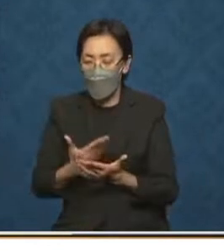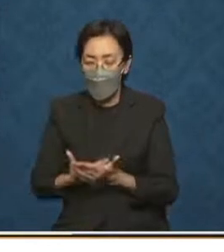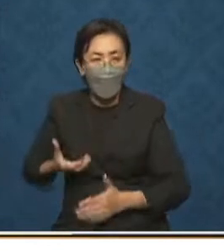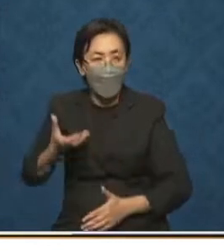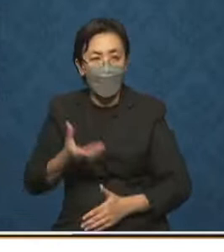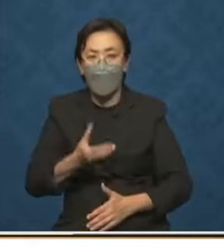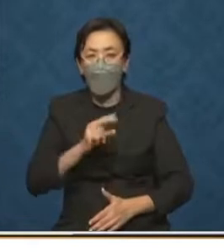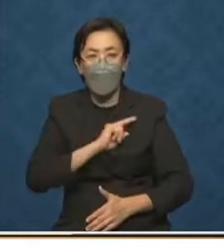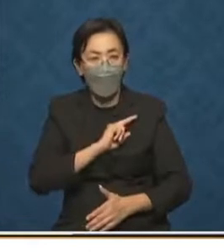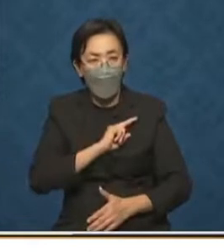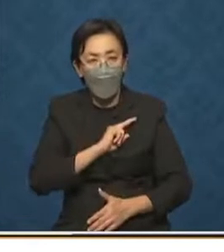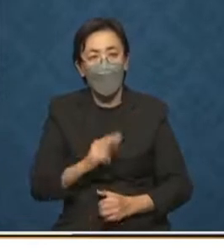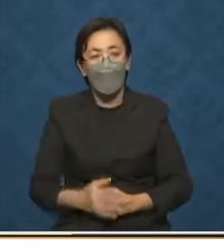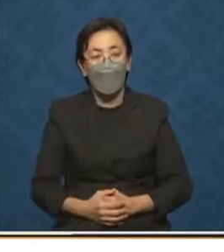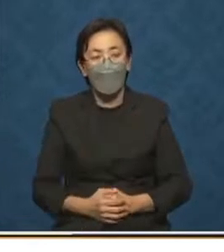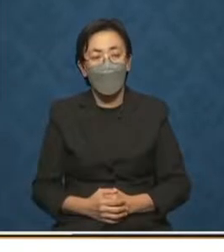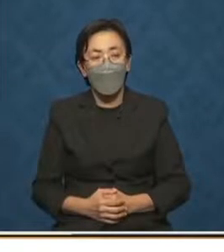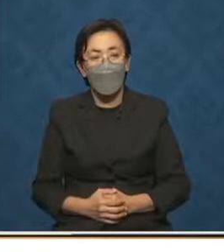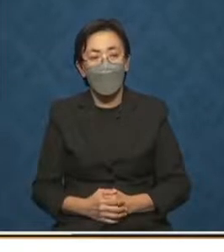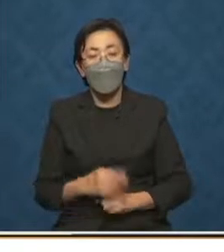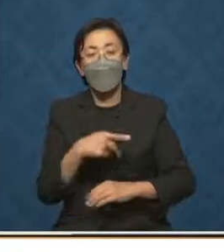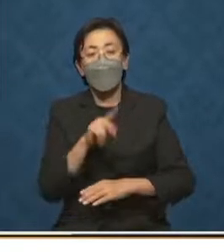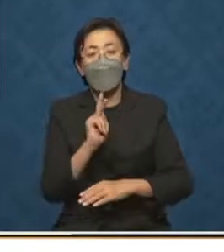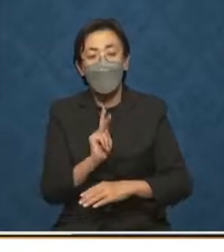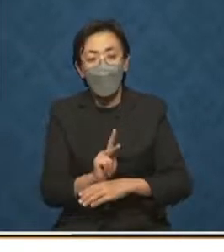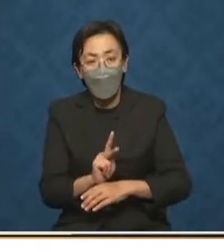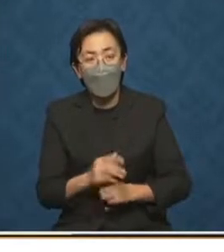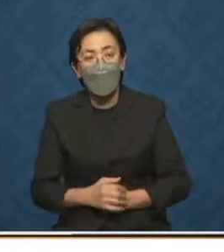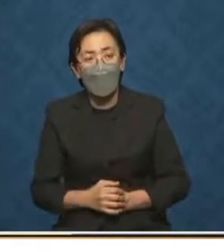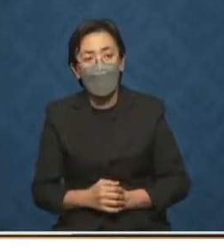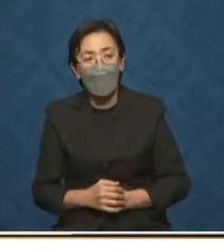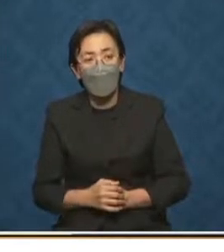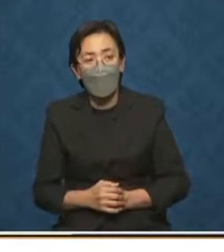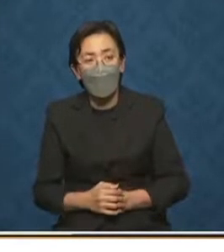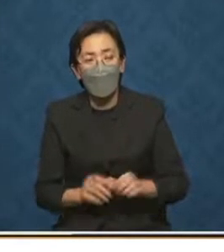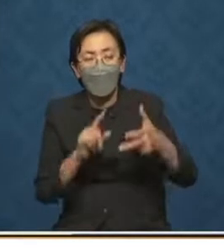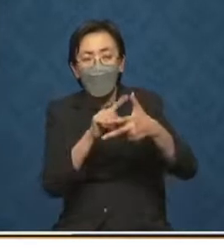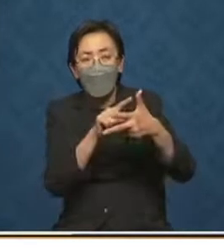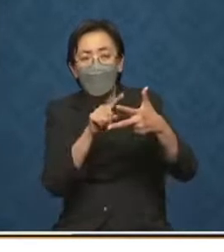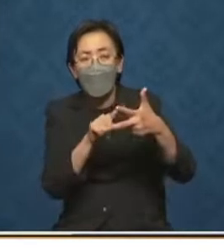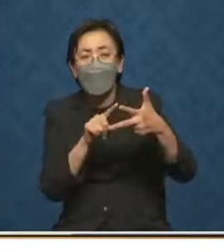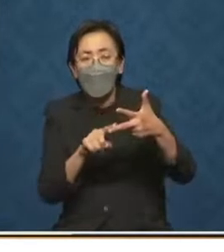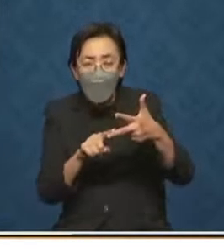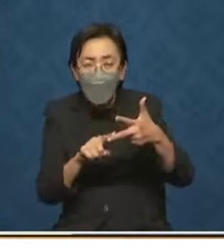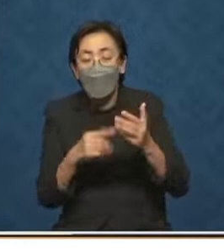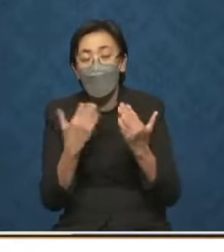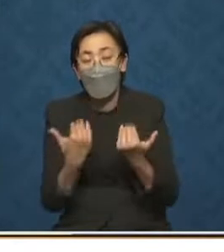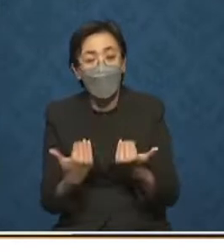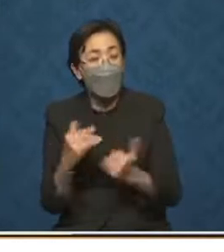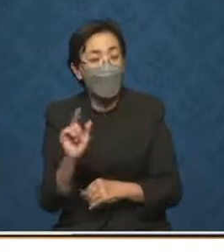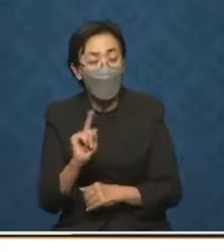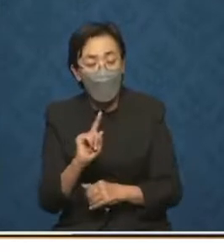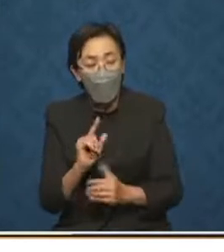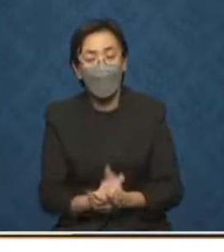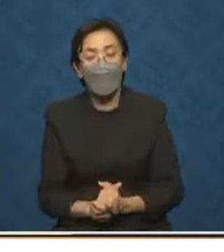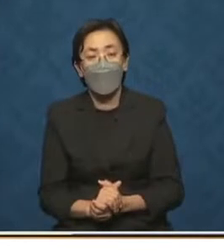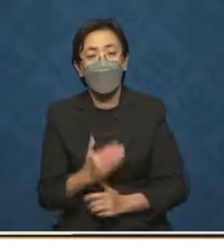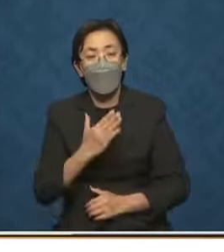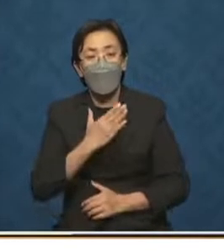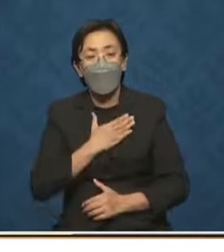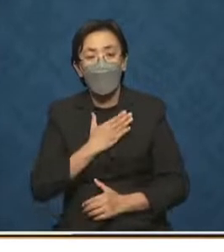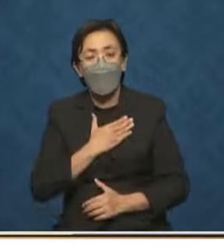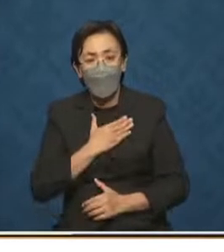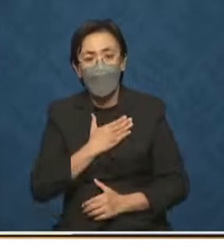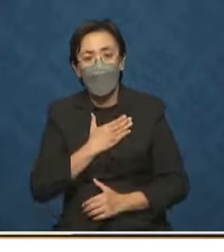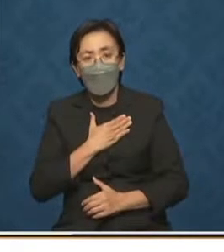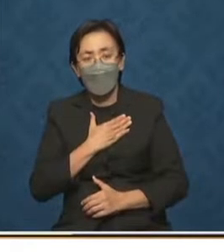ทุนเองทั้งสิ้นทามาทางครับสิงที่มัเกิดขึ้ในขนาดนี้ก็คือว่าผมได้จับ